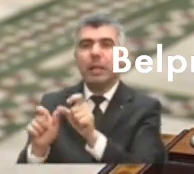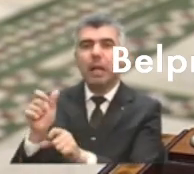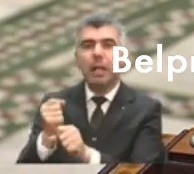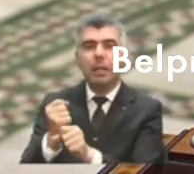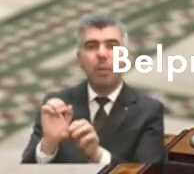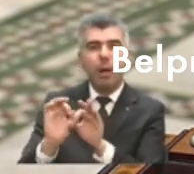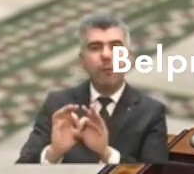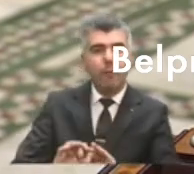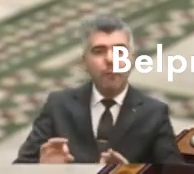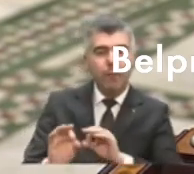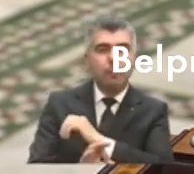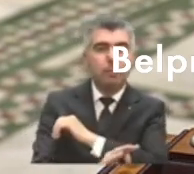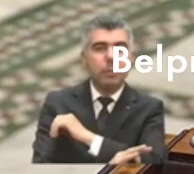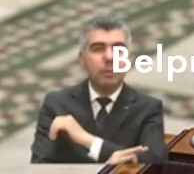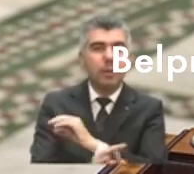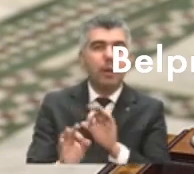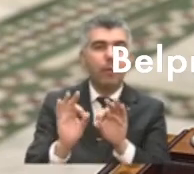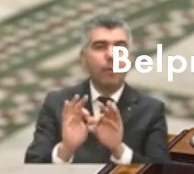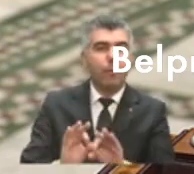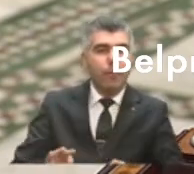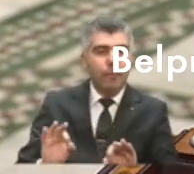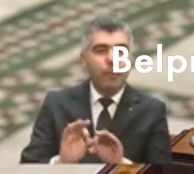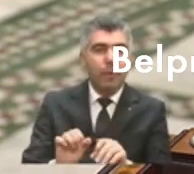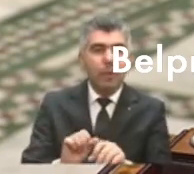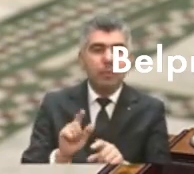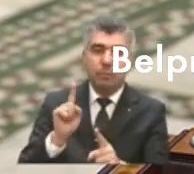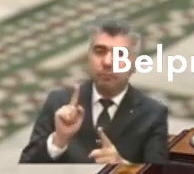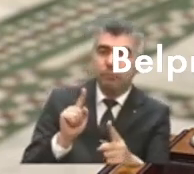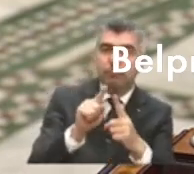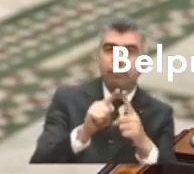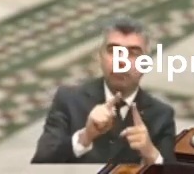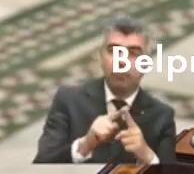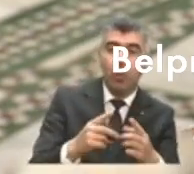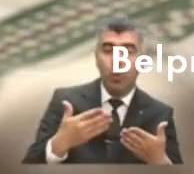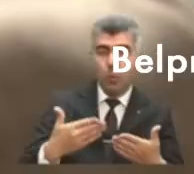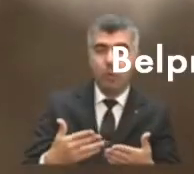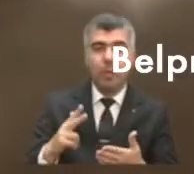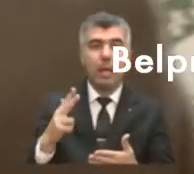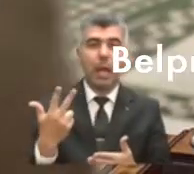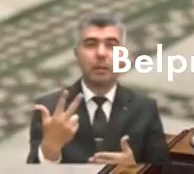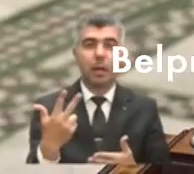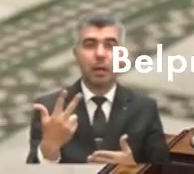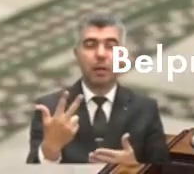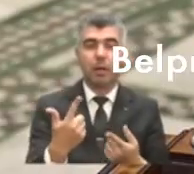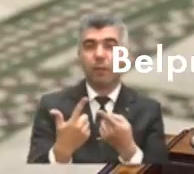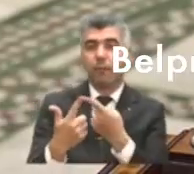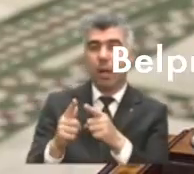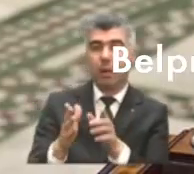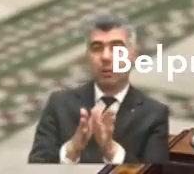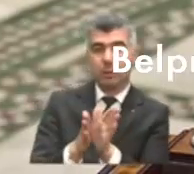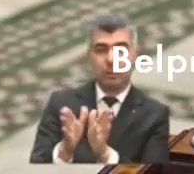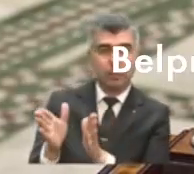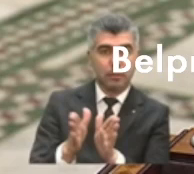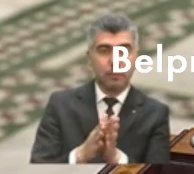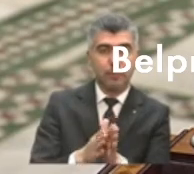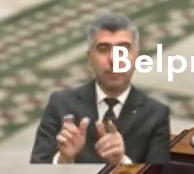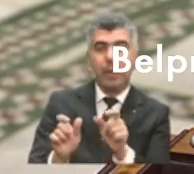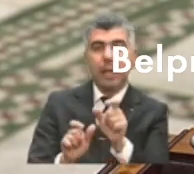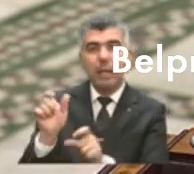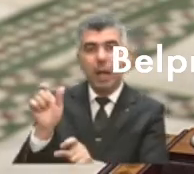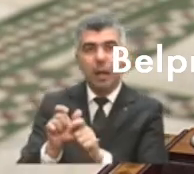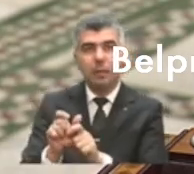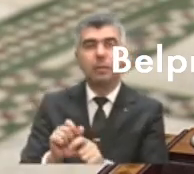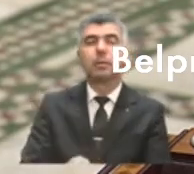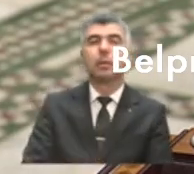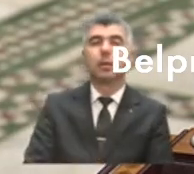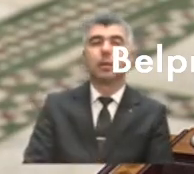بالنسبه للاصناف ديال اللي خصهم التغطيه الصحيه. وانت عارفه بان كاين اليوم 3 الاصناف، وخارج 3 الاصناف كنلقاو الناس اللي كيدوزوا، وهذا